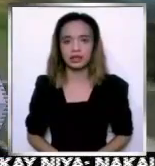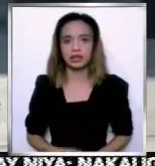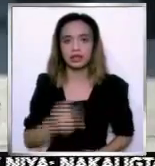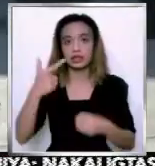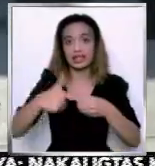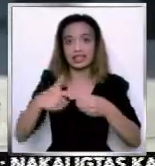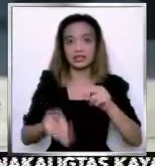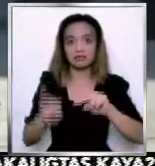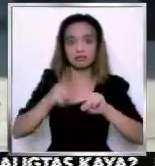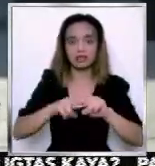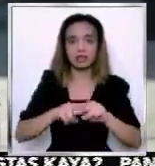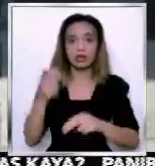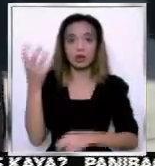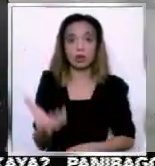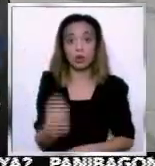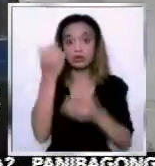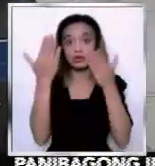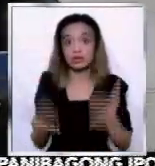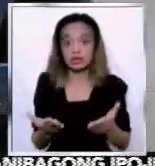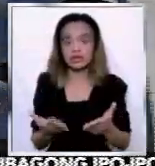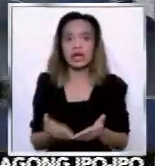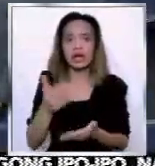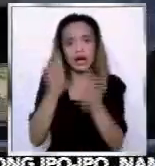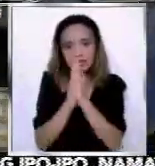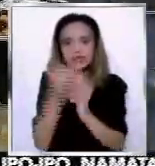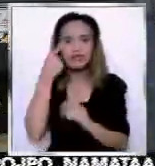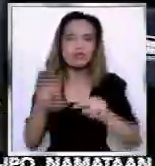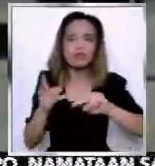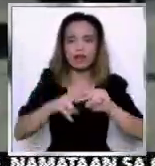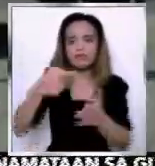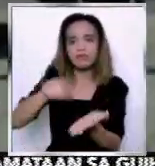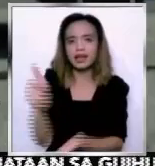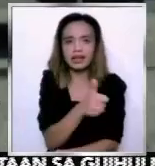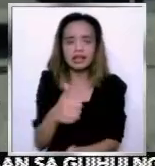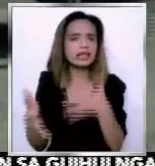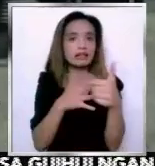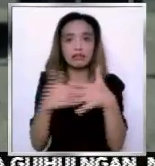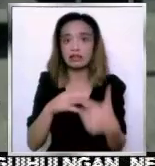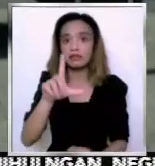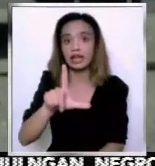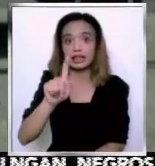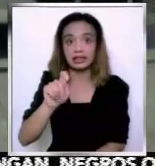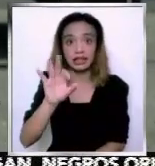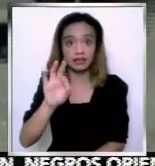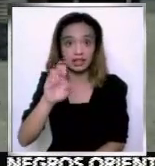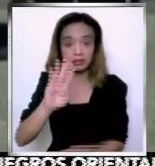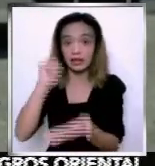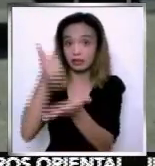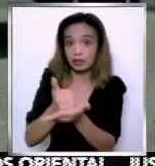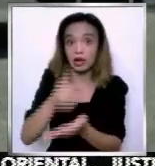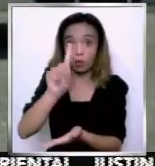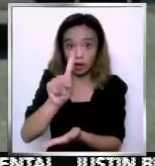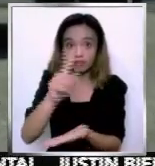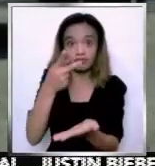maraming operator para sa dagdag pasahe. Kahit inaprobahan na ng LTFRB ang pisong provisional minimum increase para sa